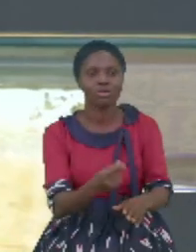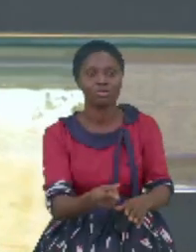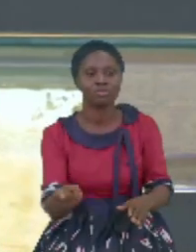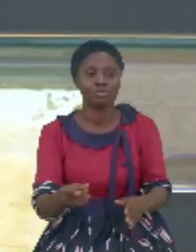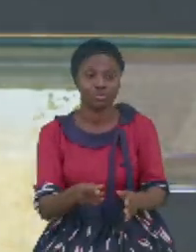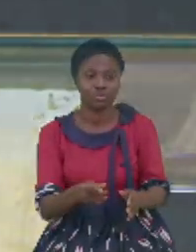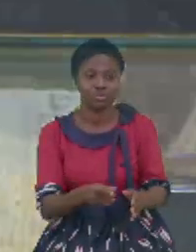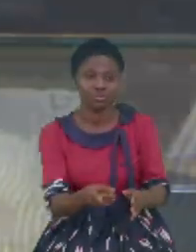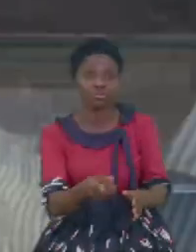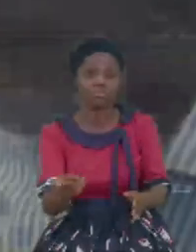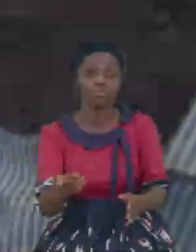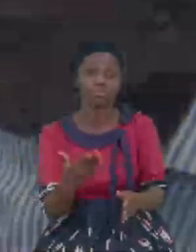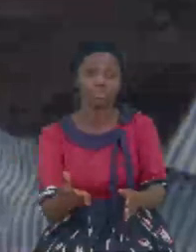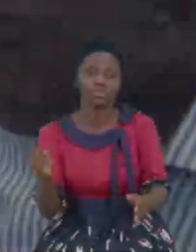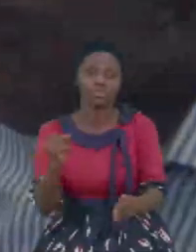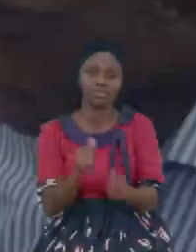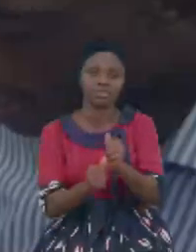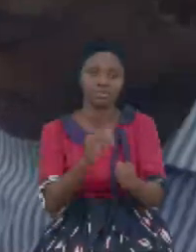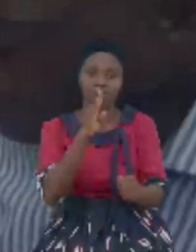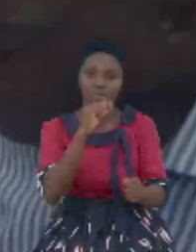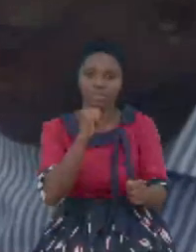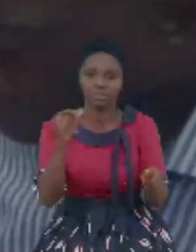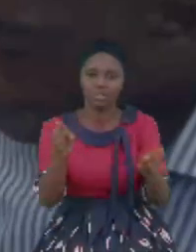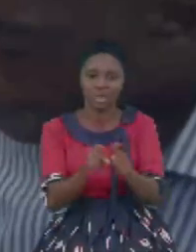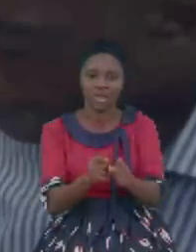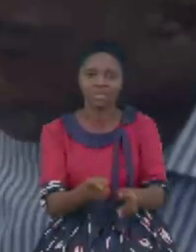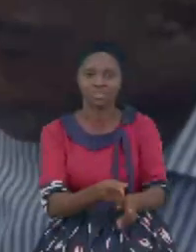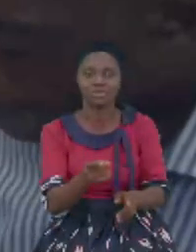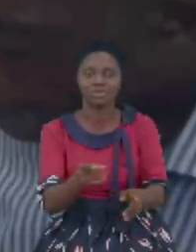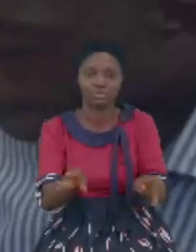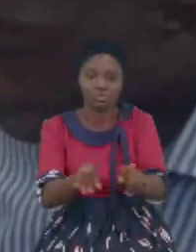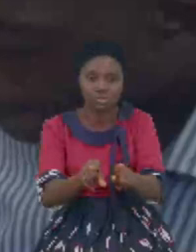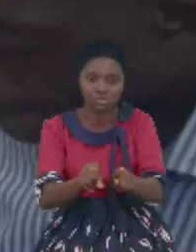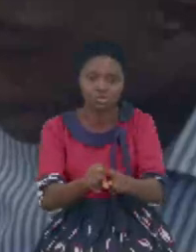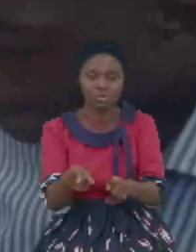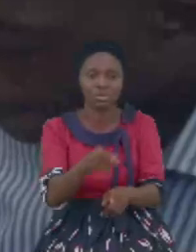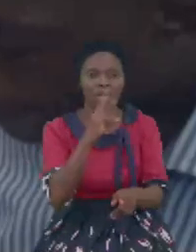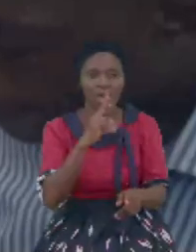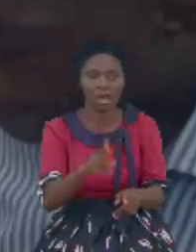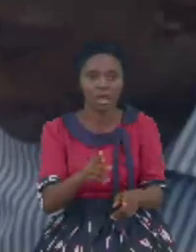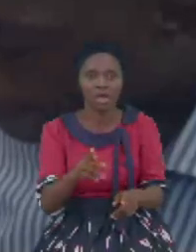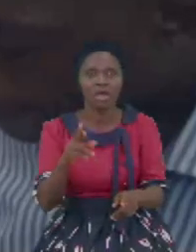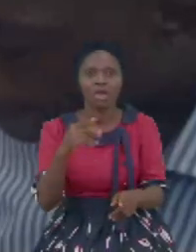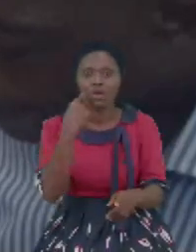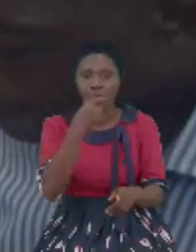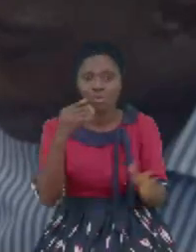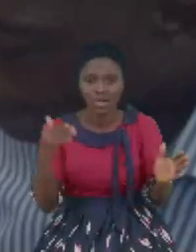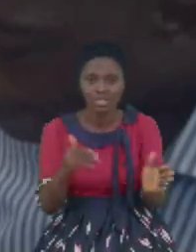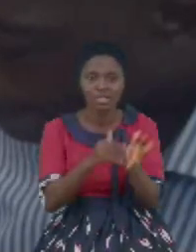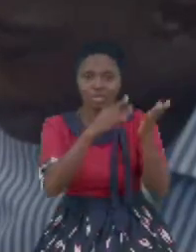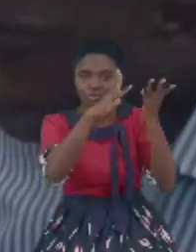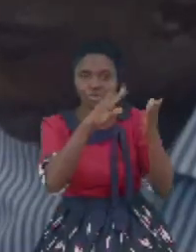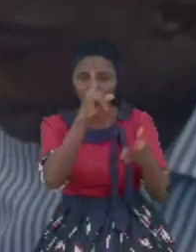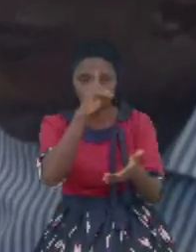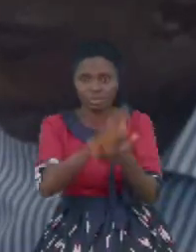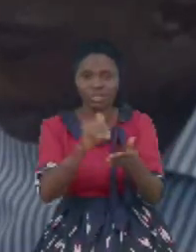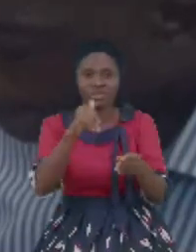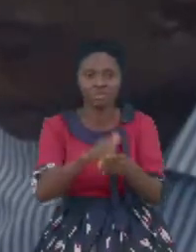Les choses qui ne sont pas dans votre vie, le Seigneur les amène ce jour comme par création ce jour. Espérant contre